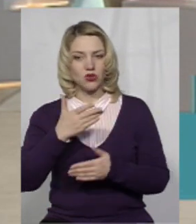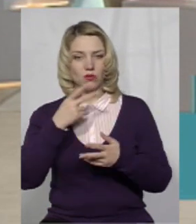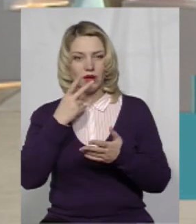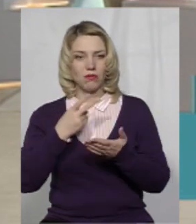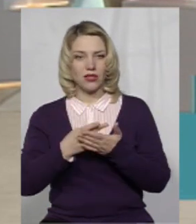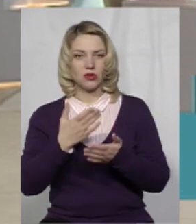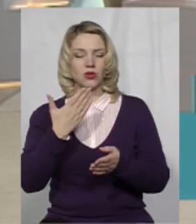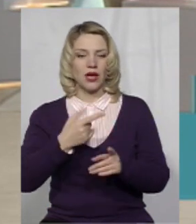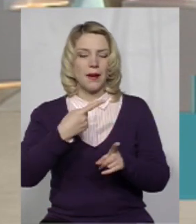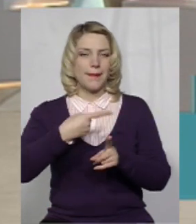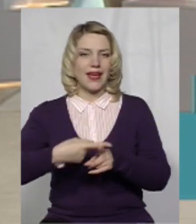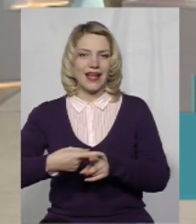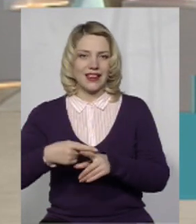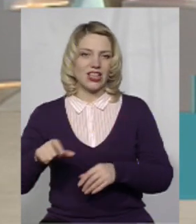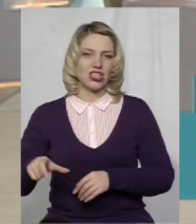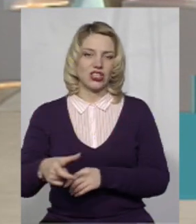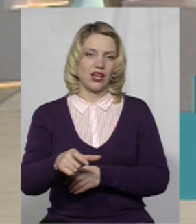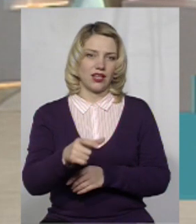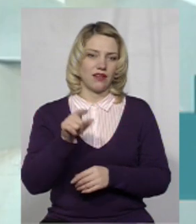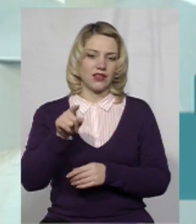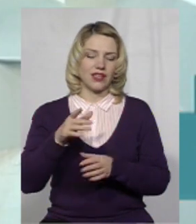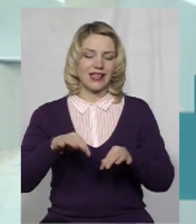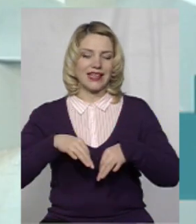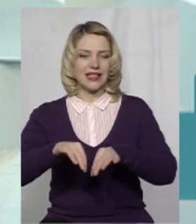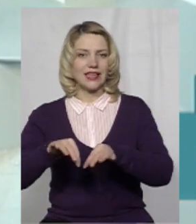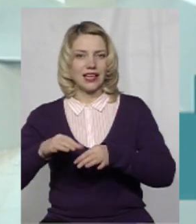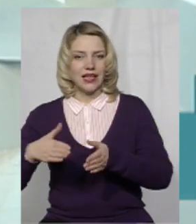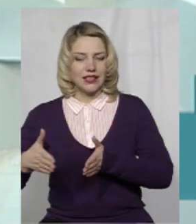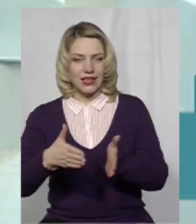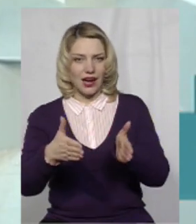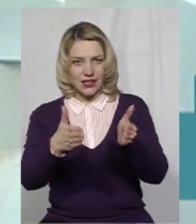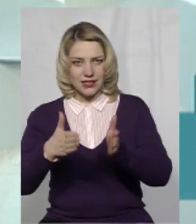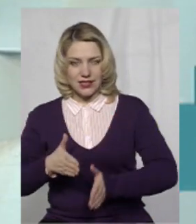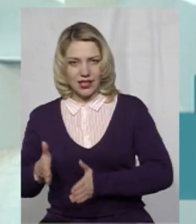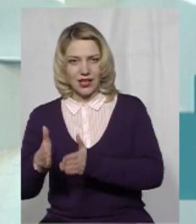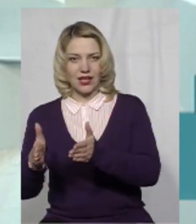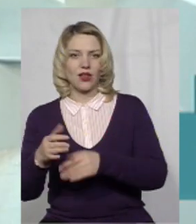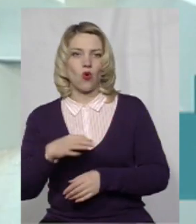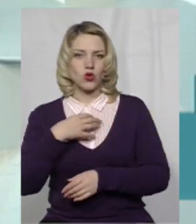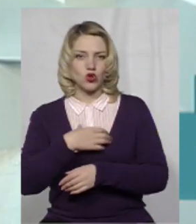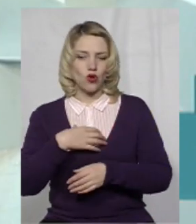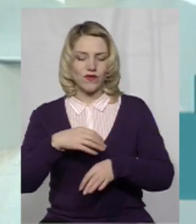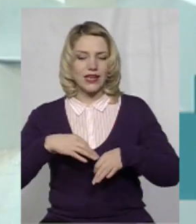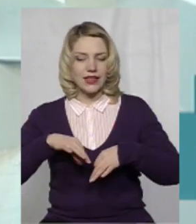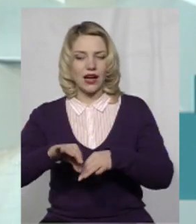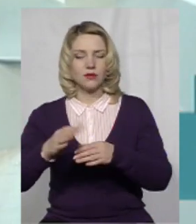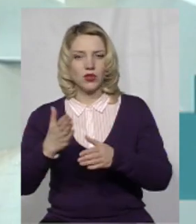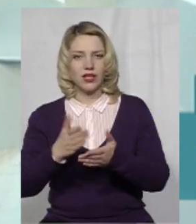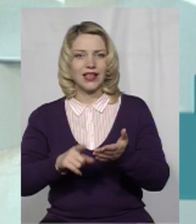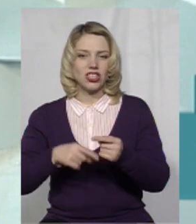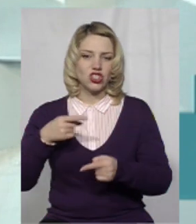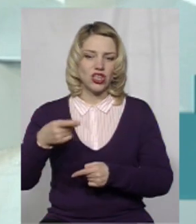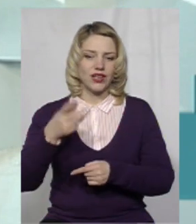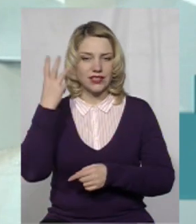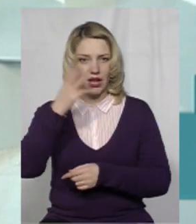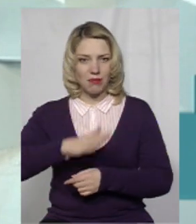є перетин шляхів, тобто там це є траси, основні транспортні, які проходять через Хмельниччину. І крім